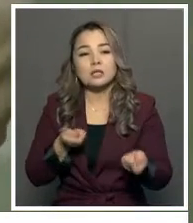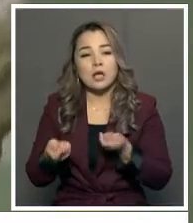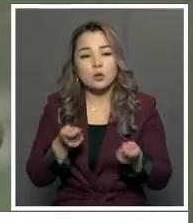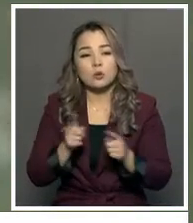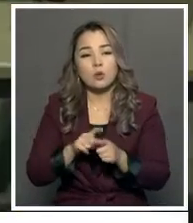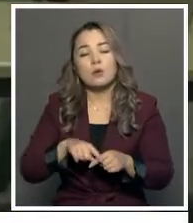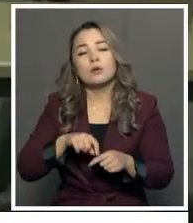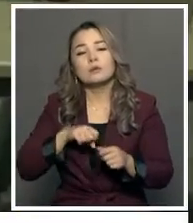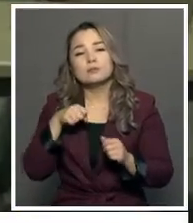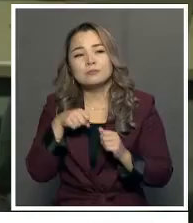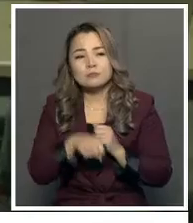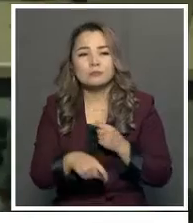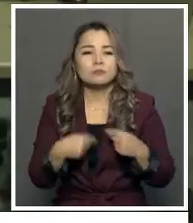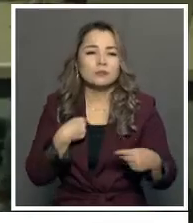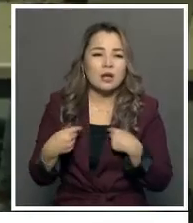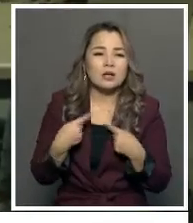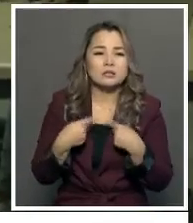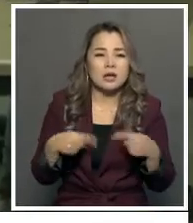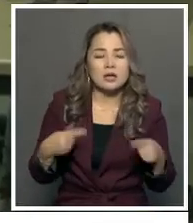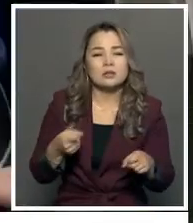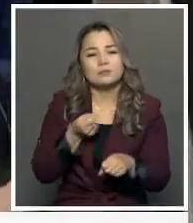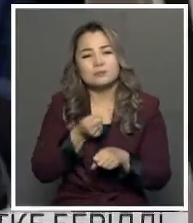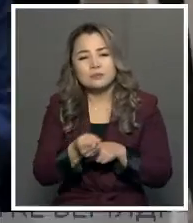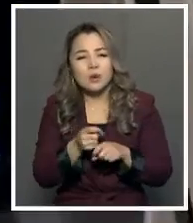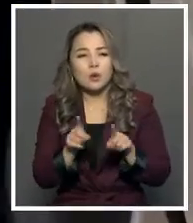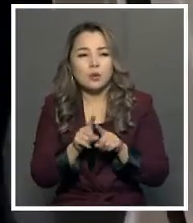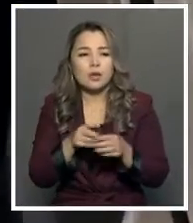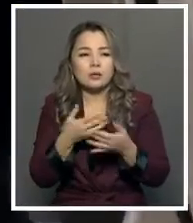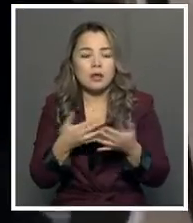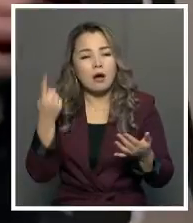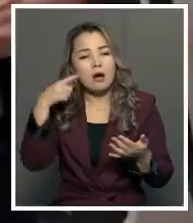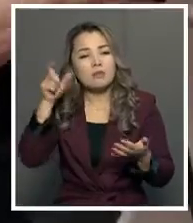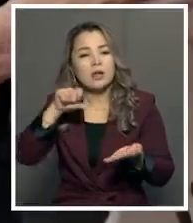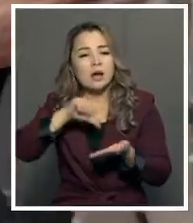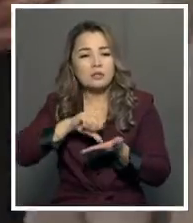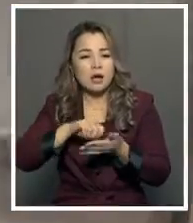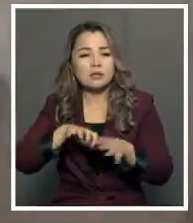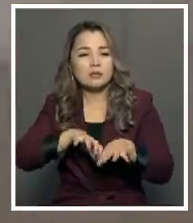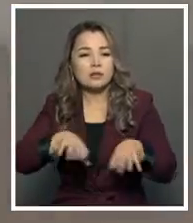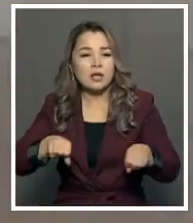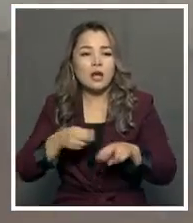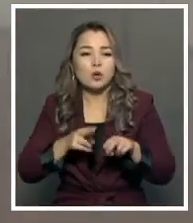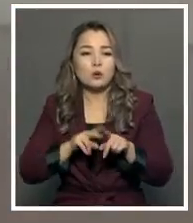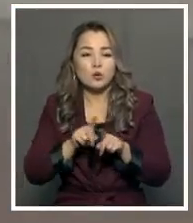зорлық-зомбылық және авторитаризмді әшкерелегені үшін лауреат атанып отыр.